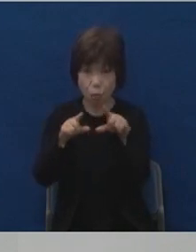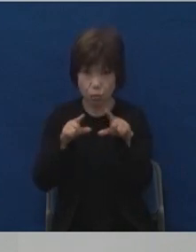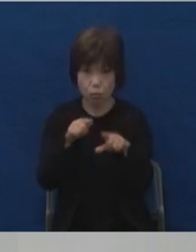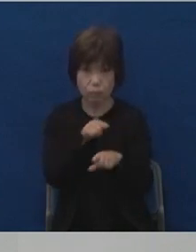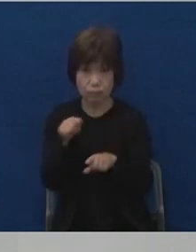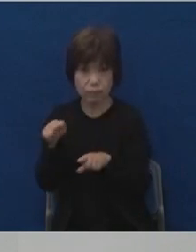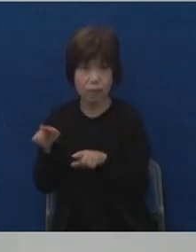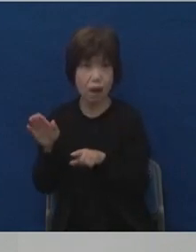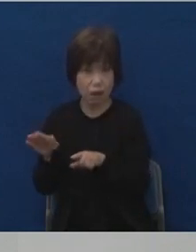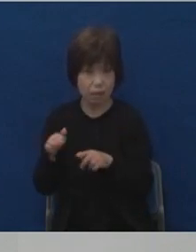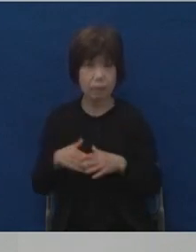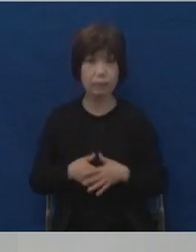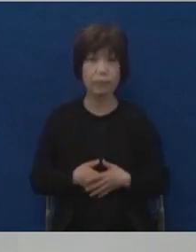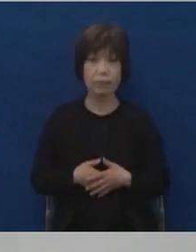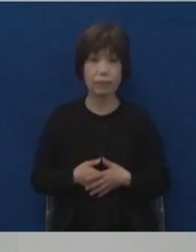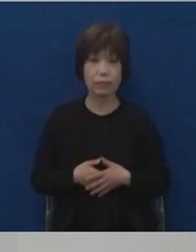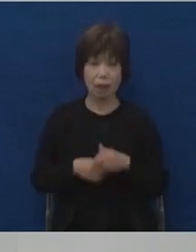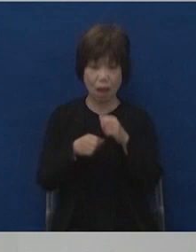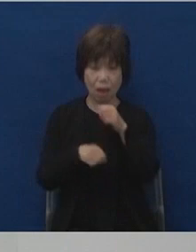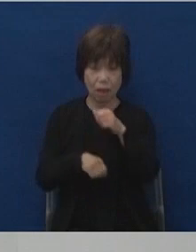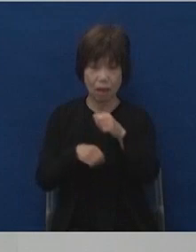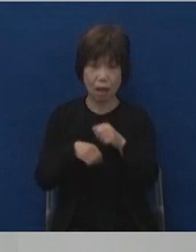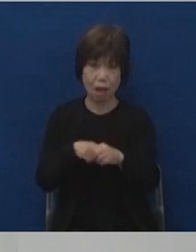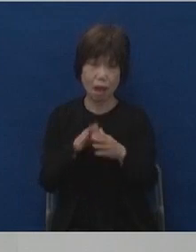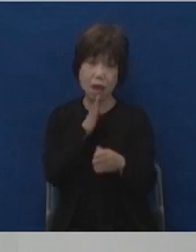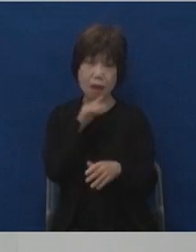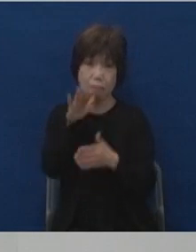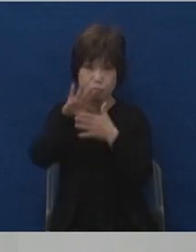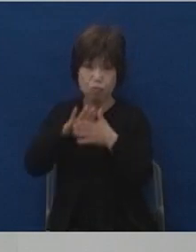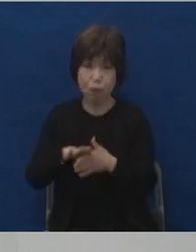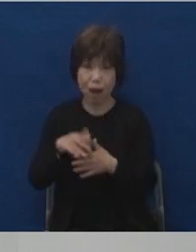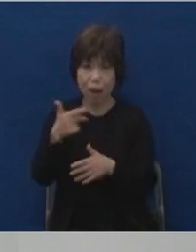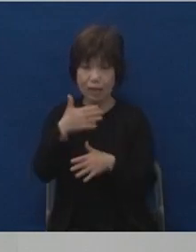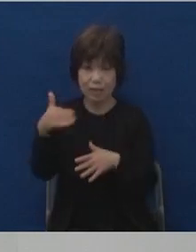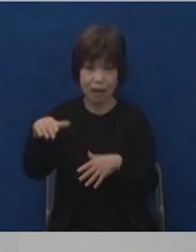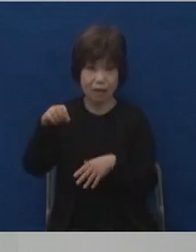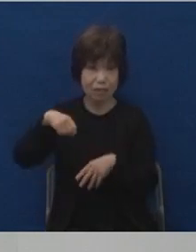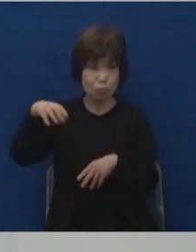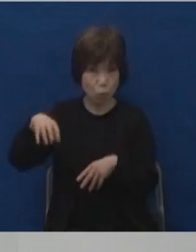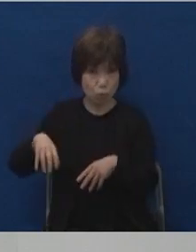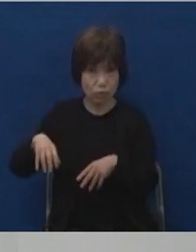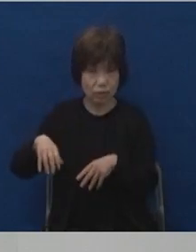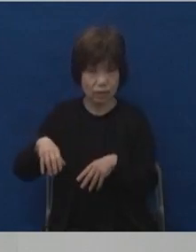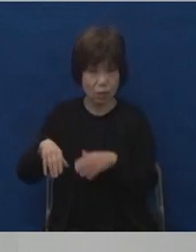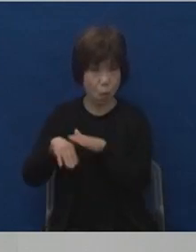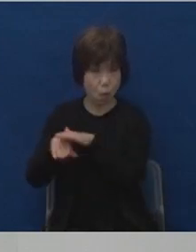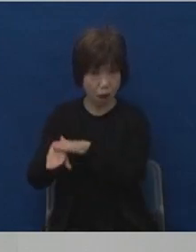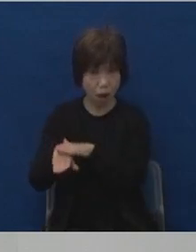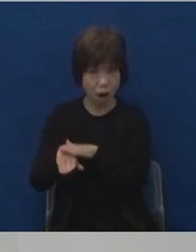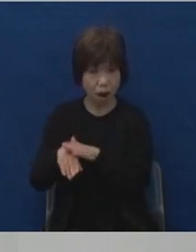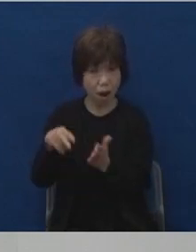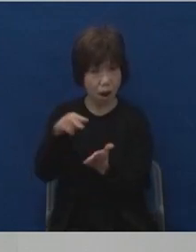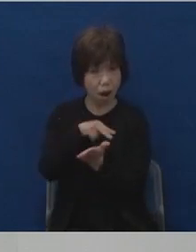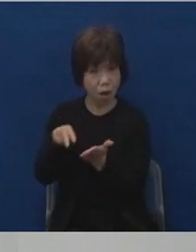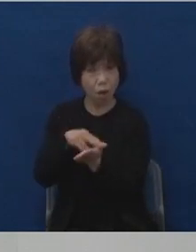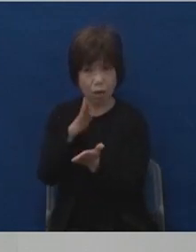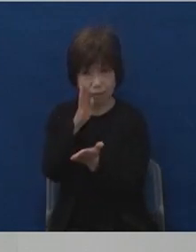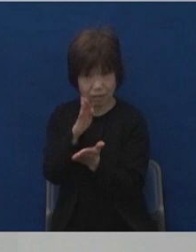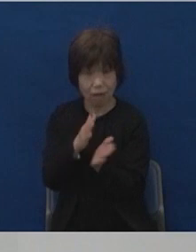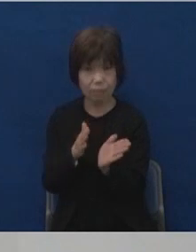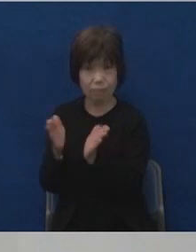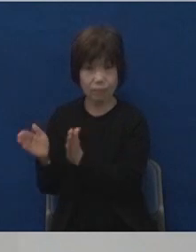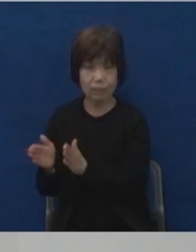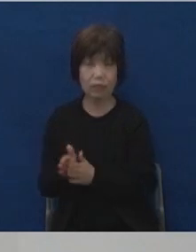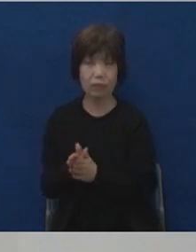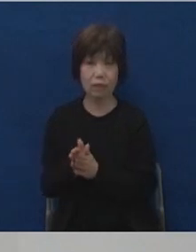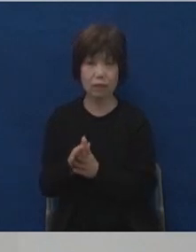ております。原文は市会事務局に保管してありますから、随時ご覧願います。次に、包